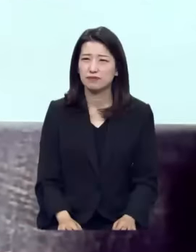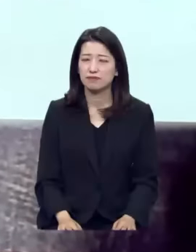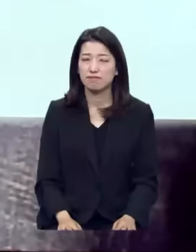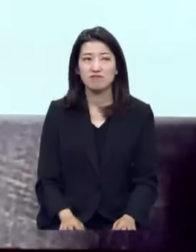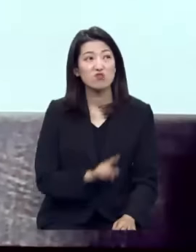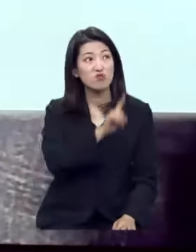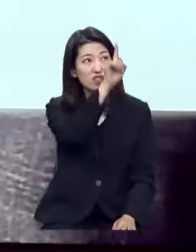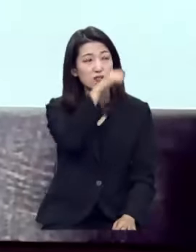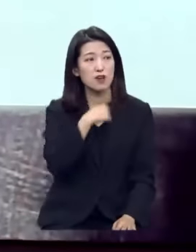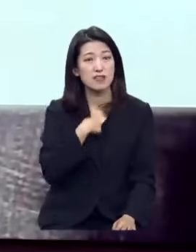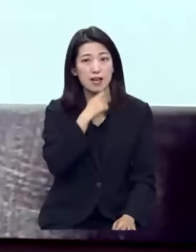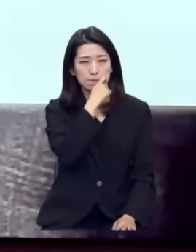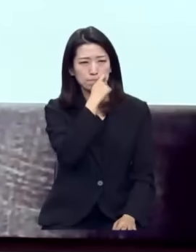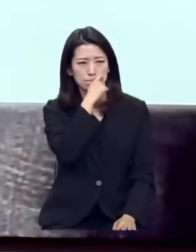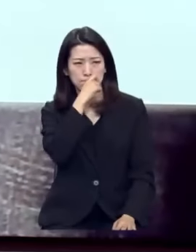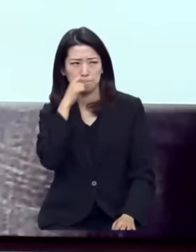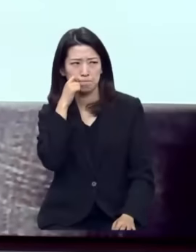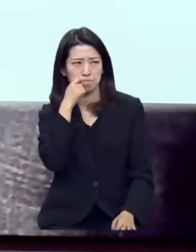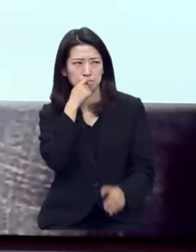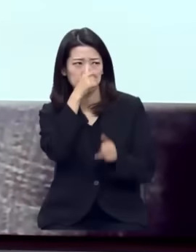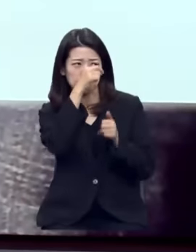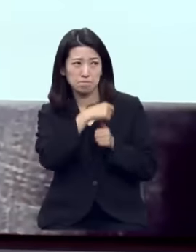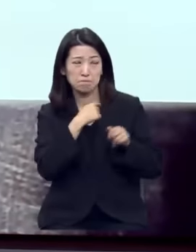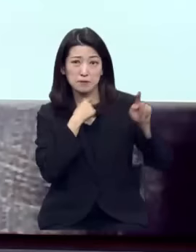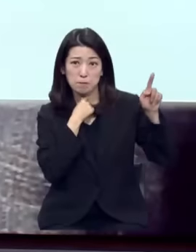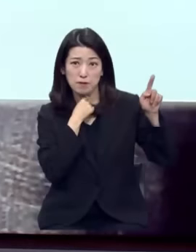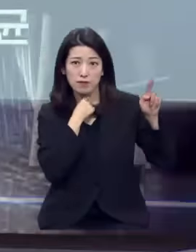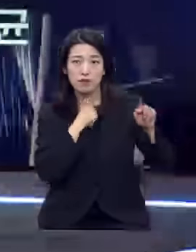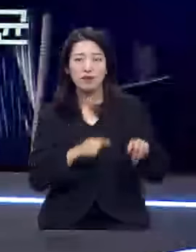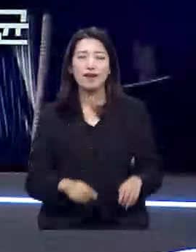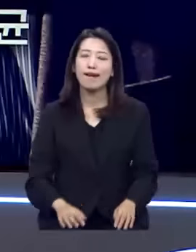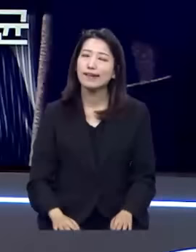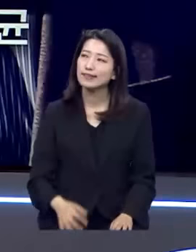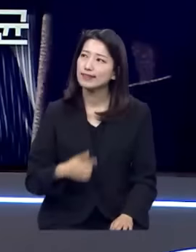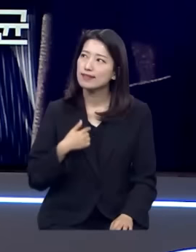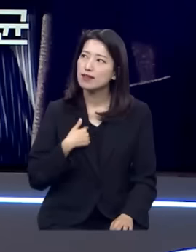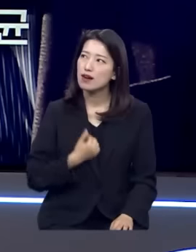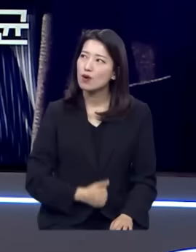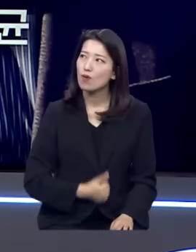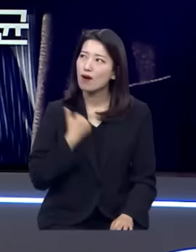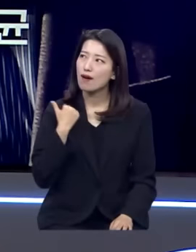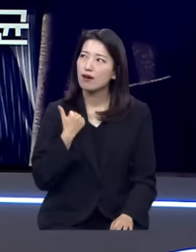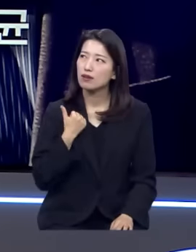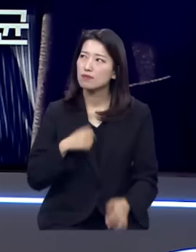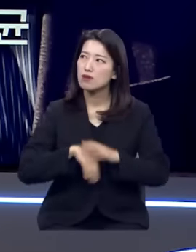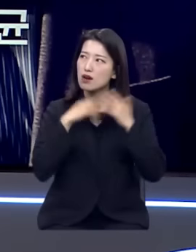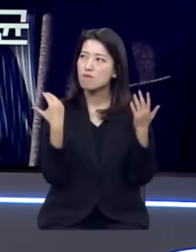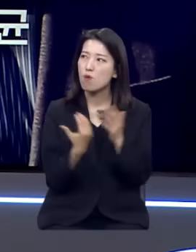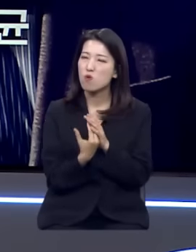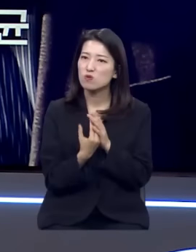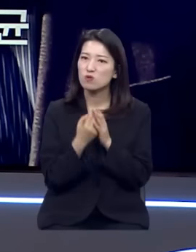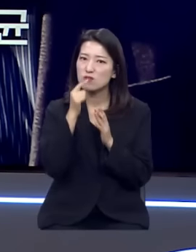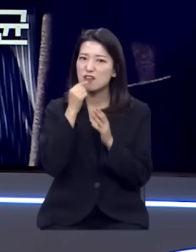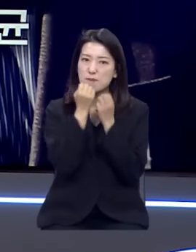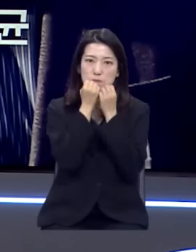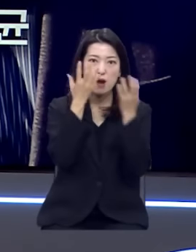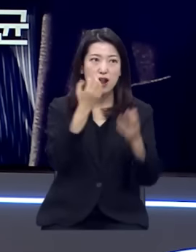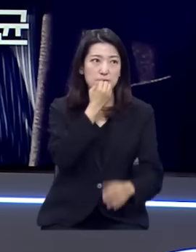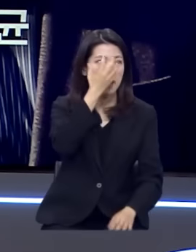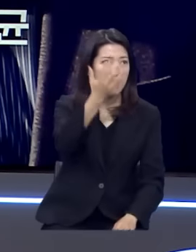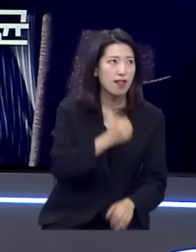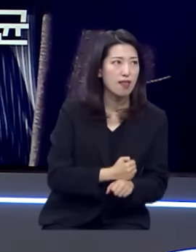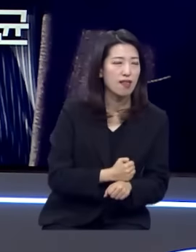불어 버릴까라는 얘기를 또 했었습니다 이걸 보면 나 구속되는